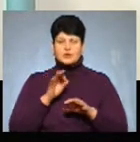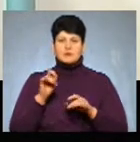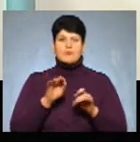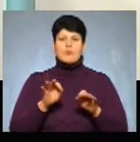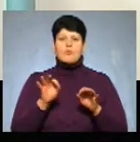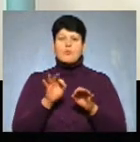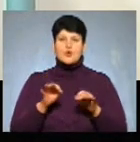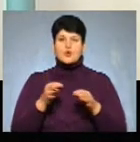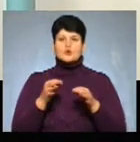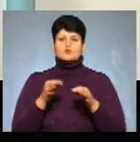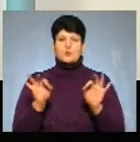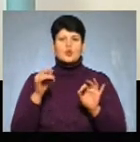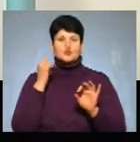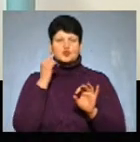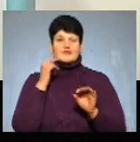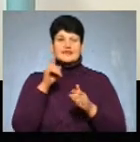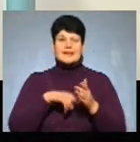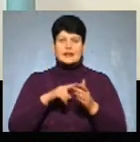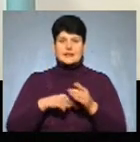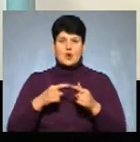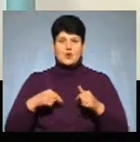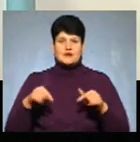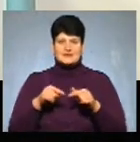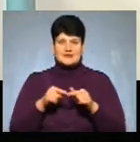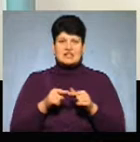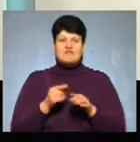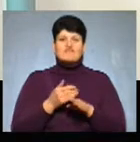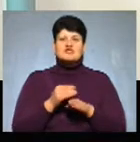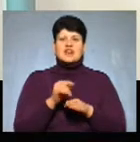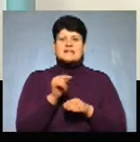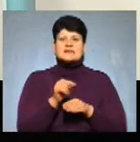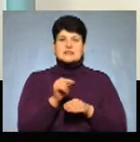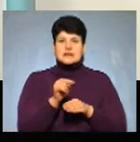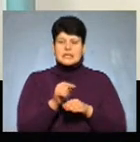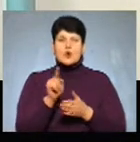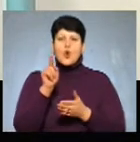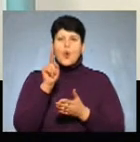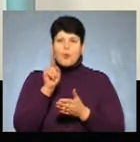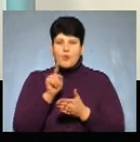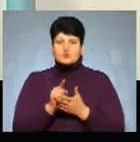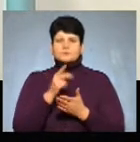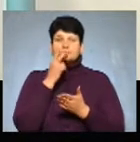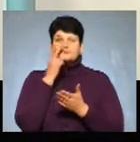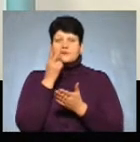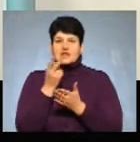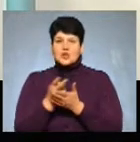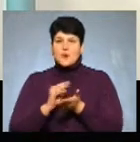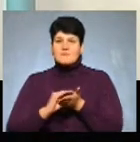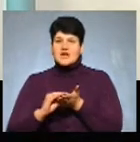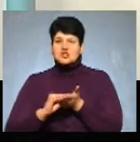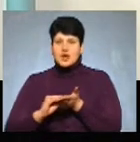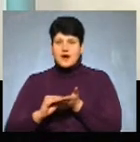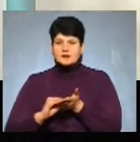свободу совісті і релігійні організації. Власне, в частині обов'язково відображати